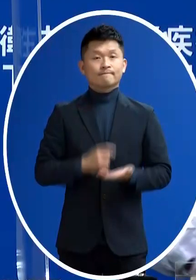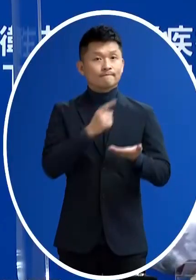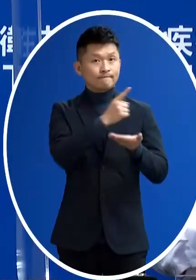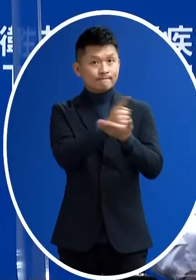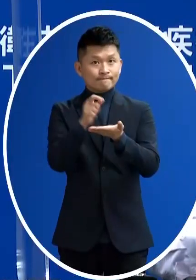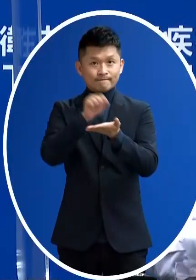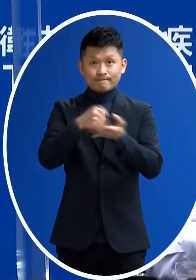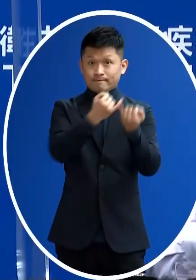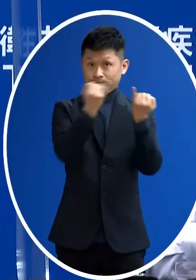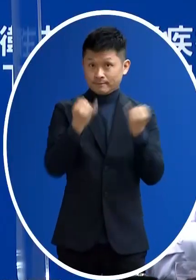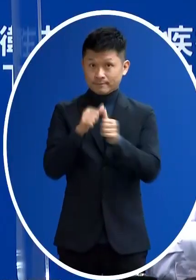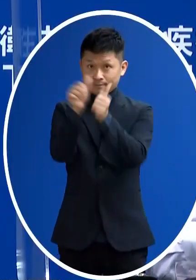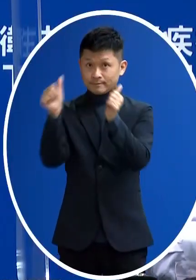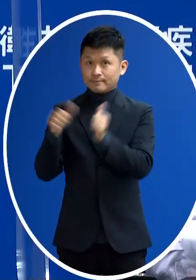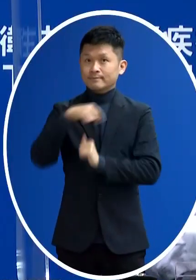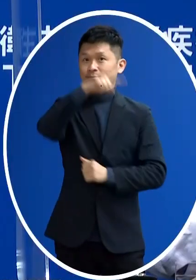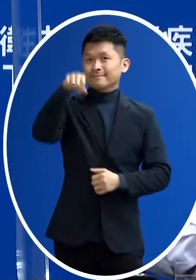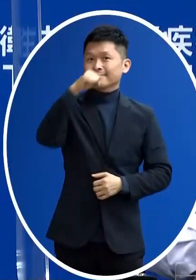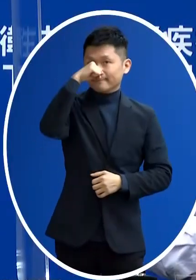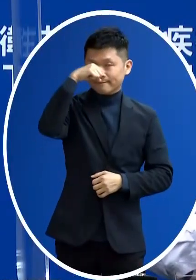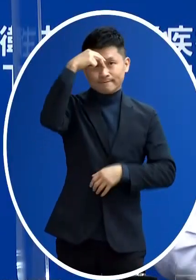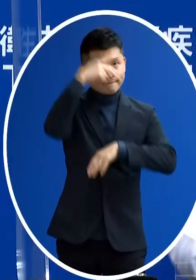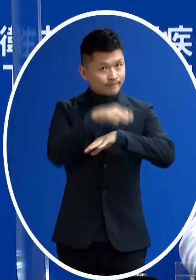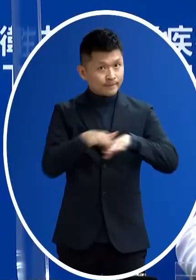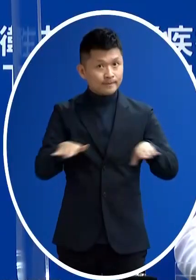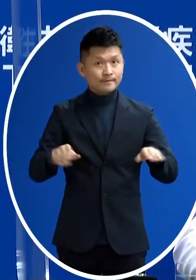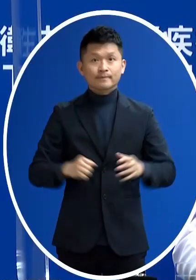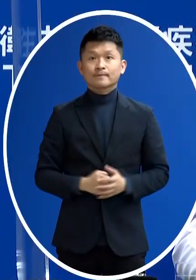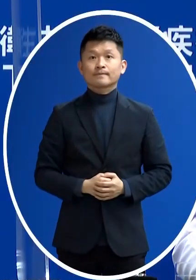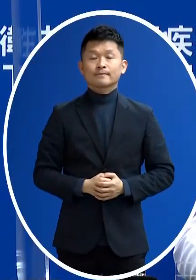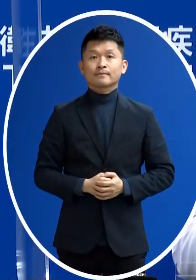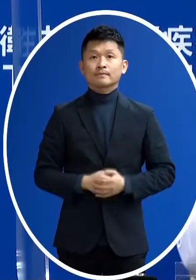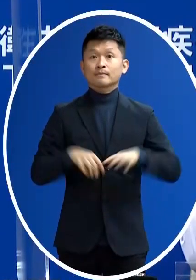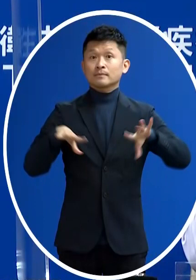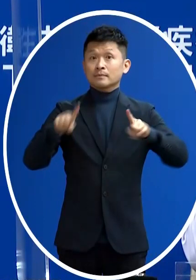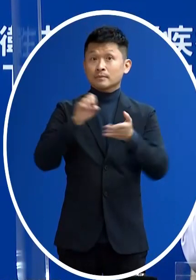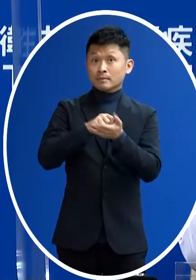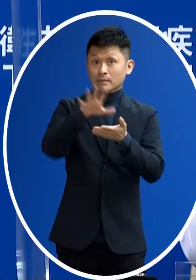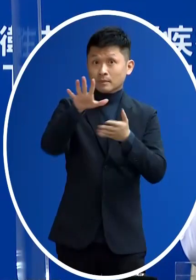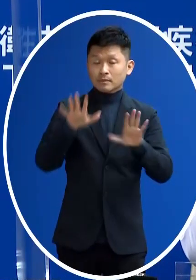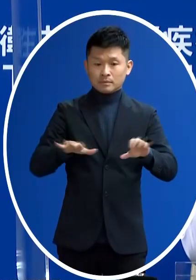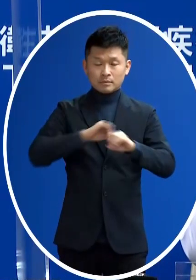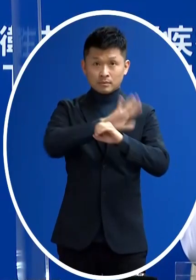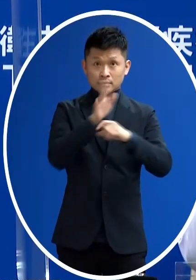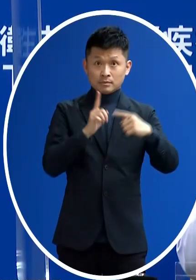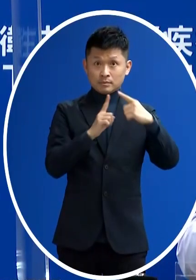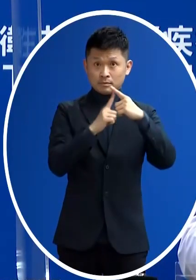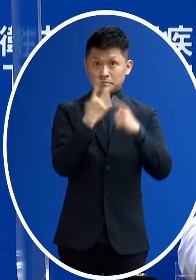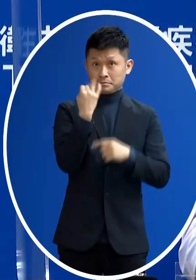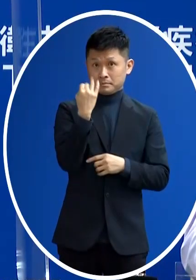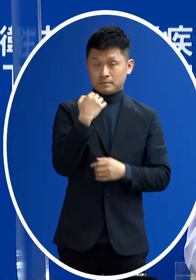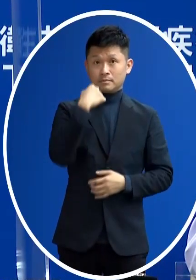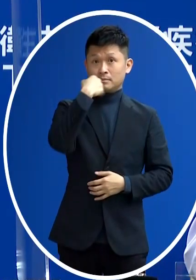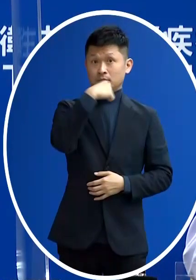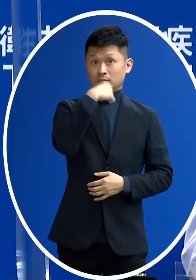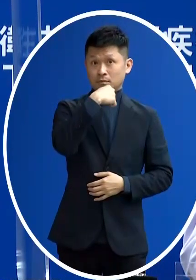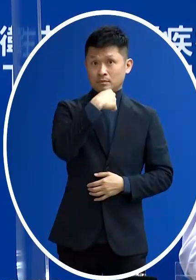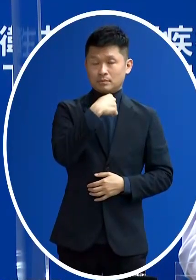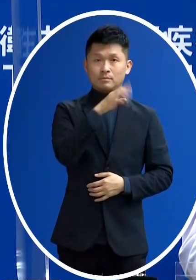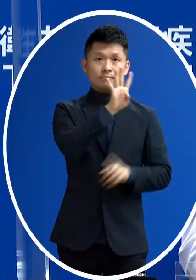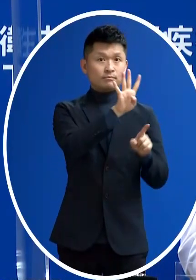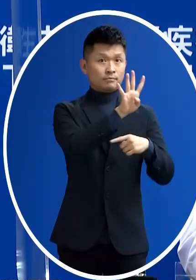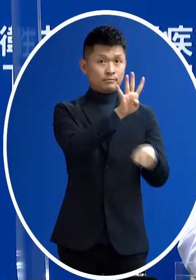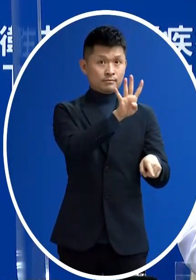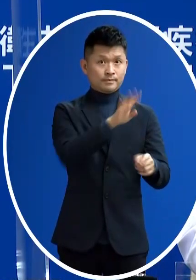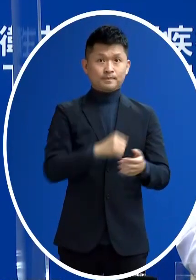好，各位记者李斯先生，大家好，大家午安哈。那先跟大家报告今天的确定病例哈，本土的病例有四